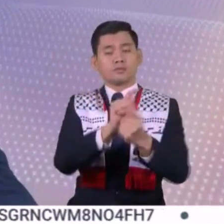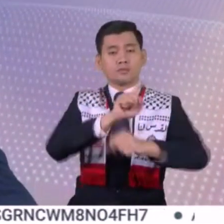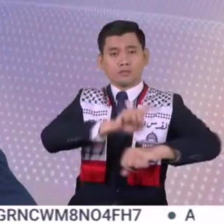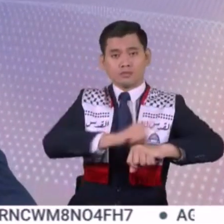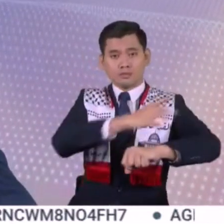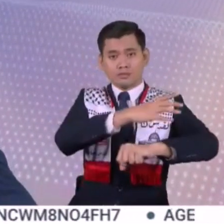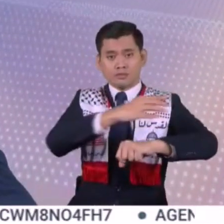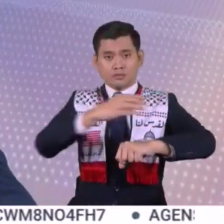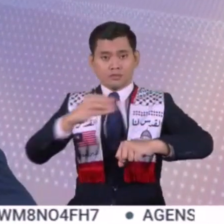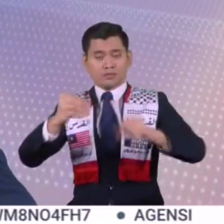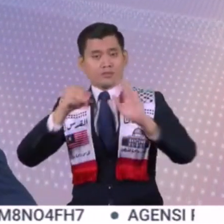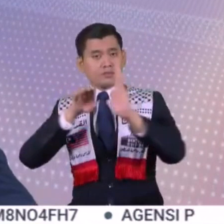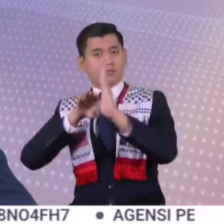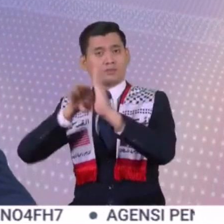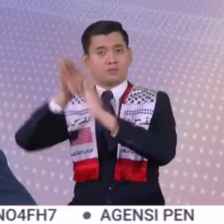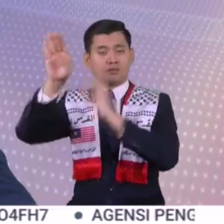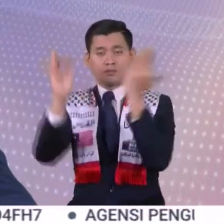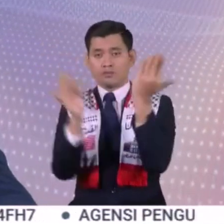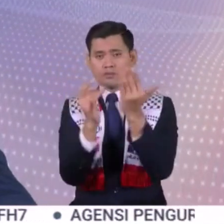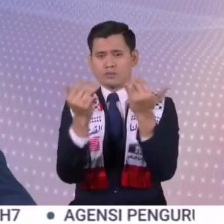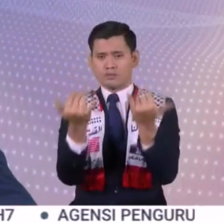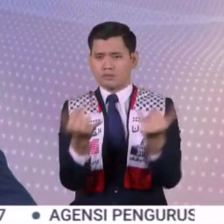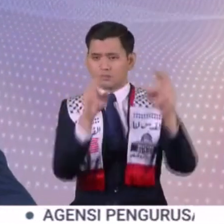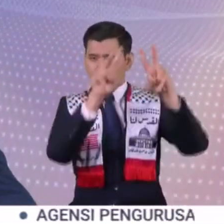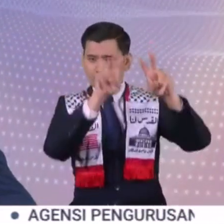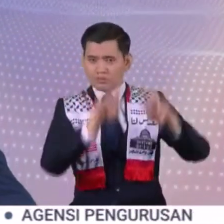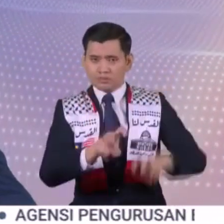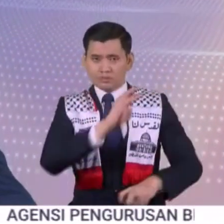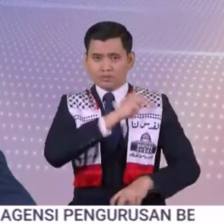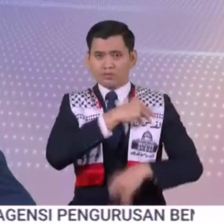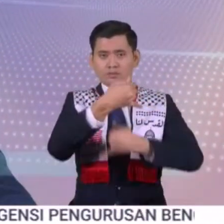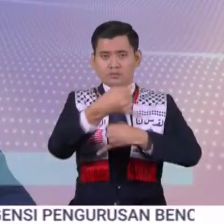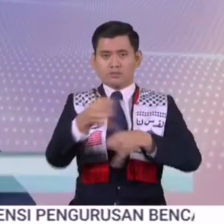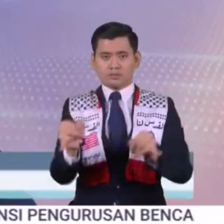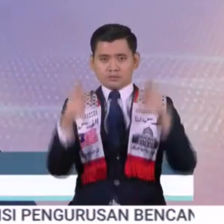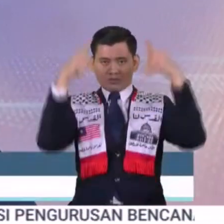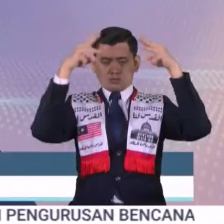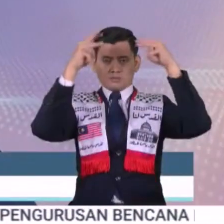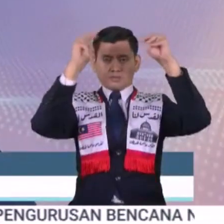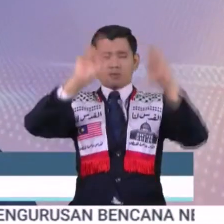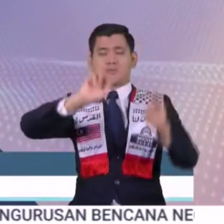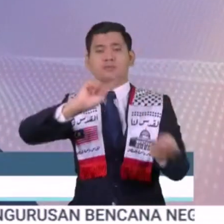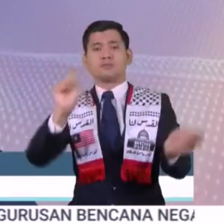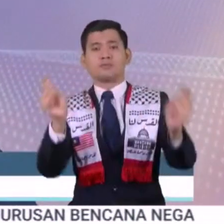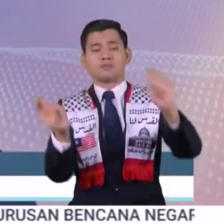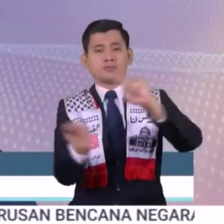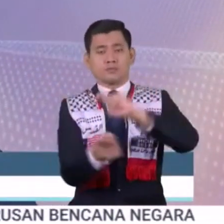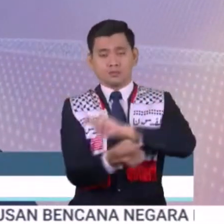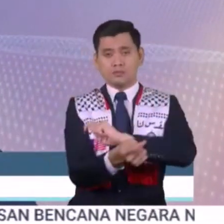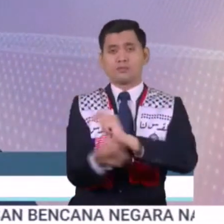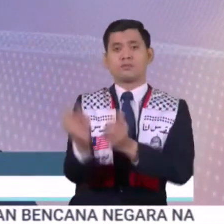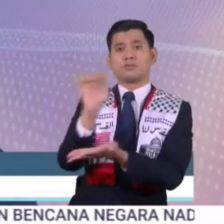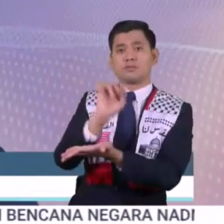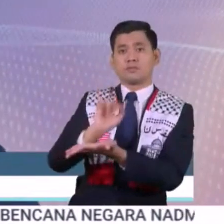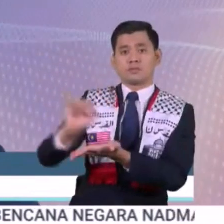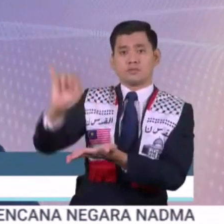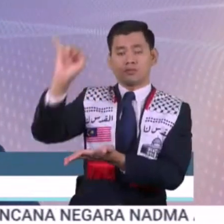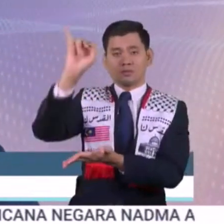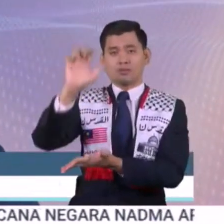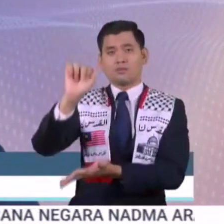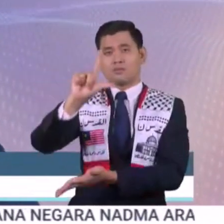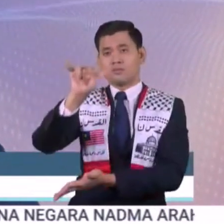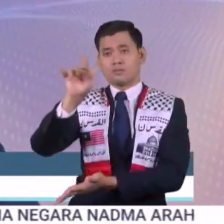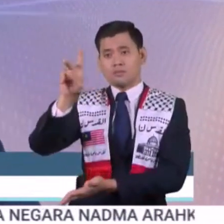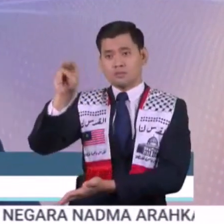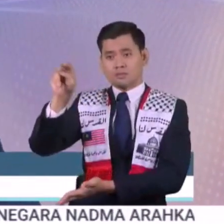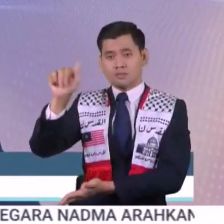perkembangan teknologi sedang diteliti jelas menteri di jabatan Perdana Menteri undang-undang dan Reformasi institusi azlina Osman Said